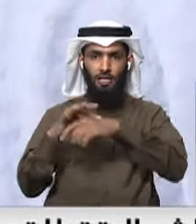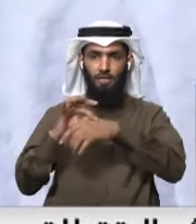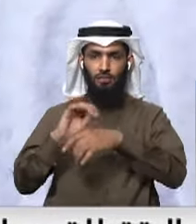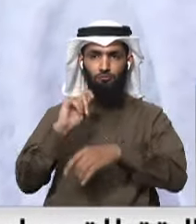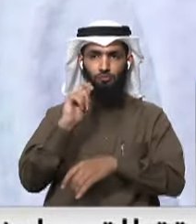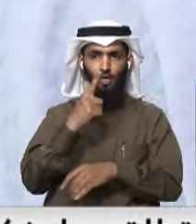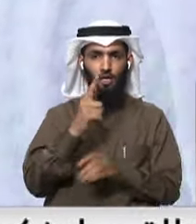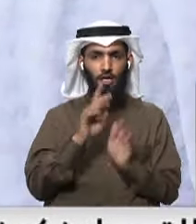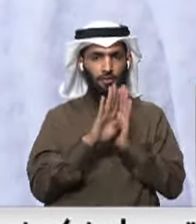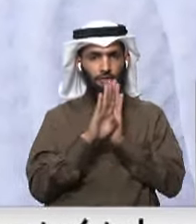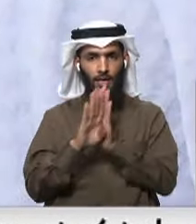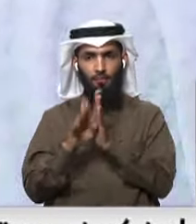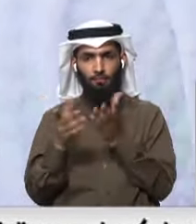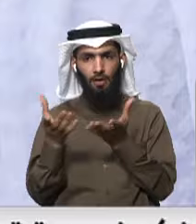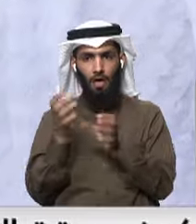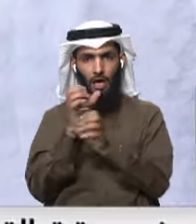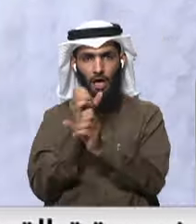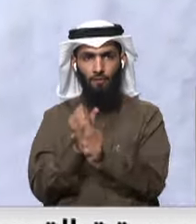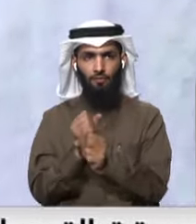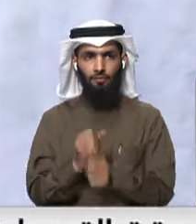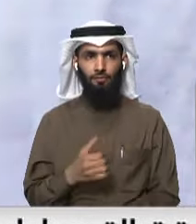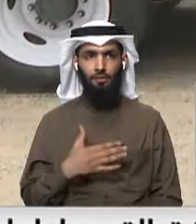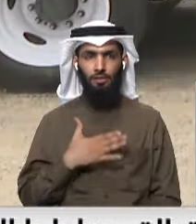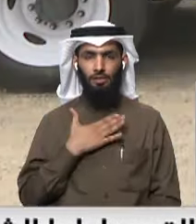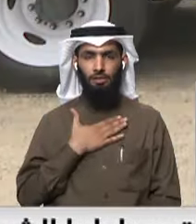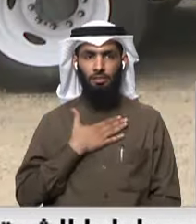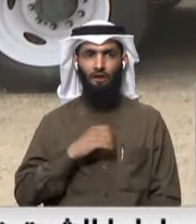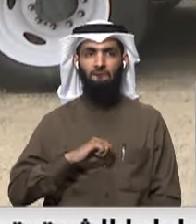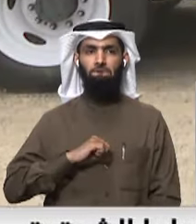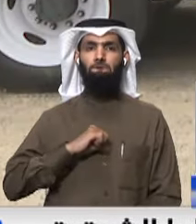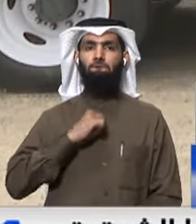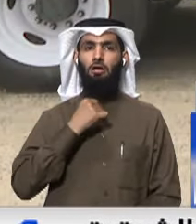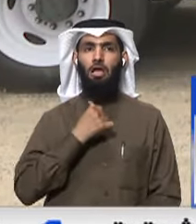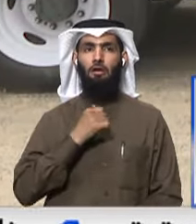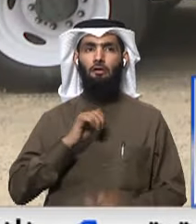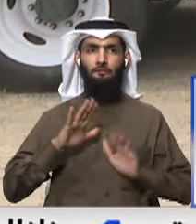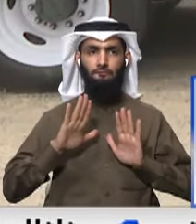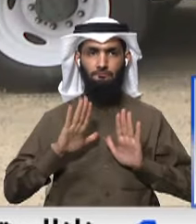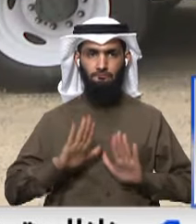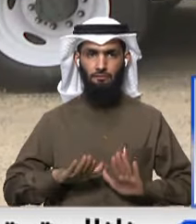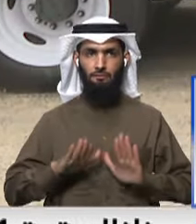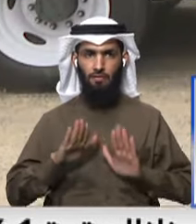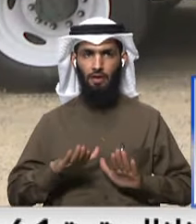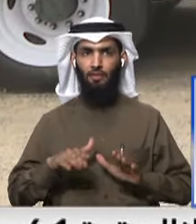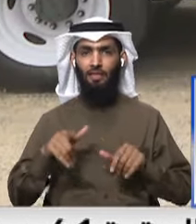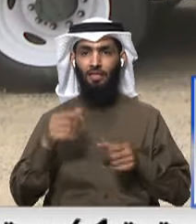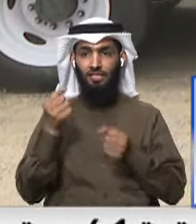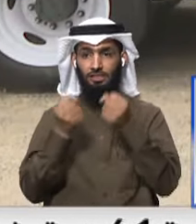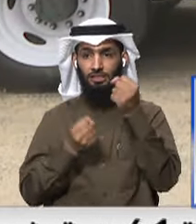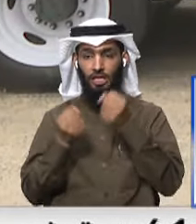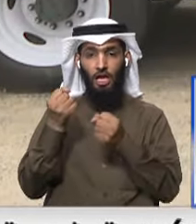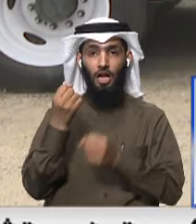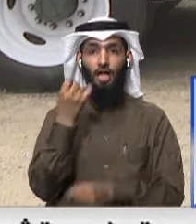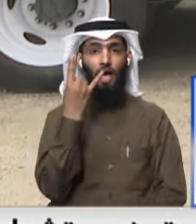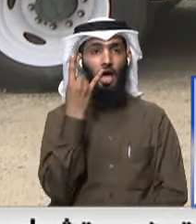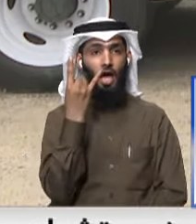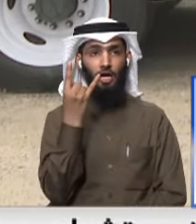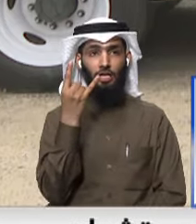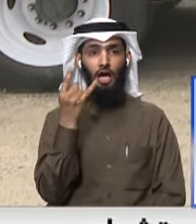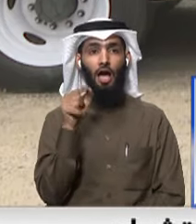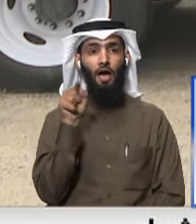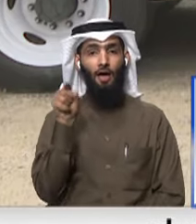الحالات الطاره احنا فخورين حقيقه بانه هذه الوجبه فيها عشر سيارات اللي هو فور باي